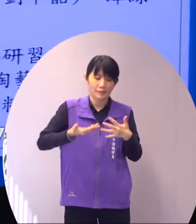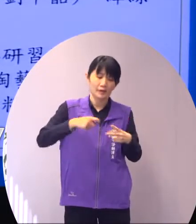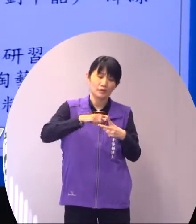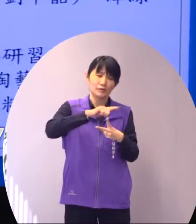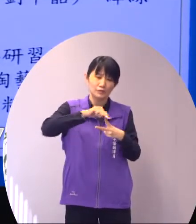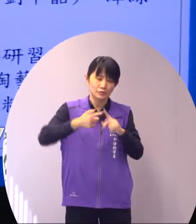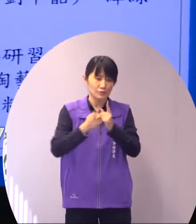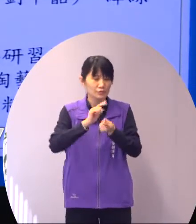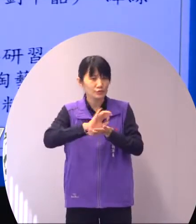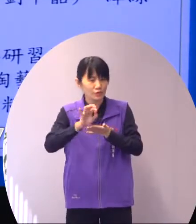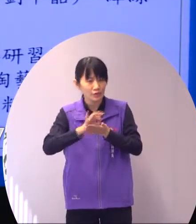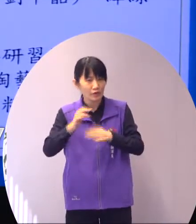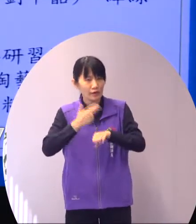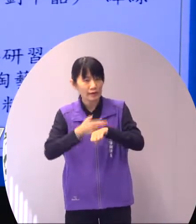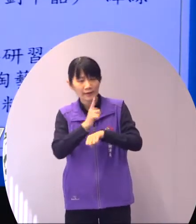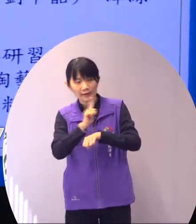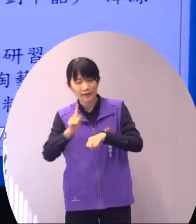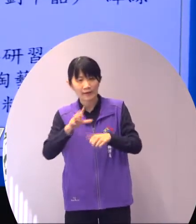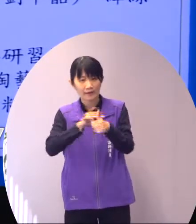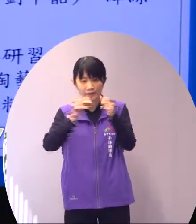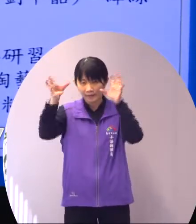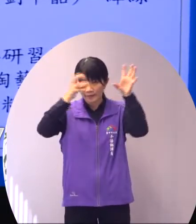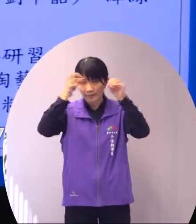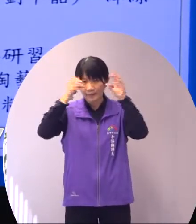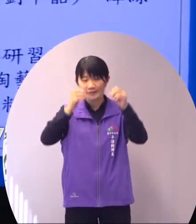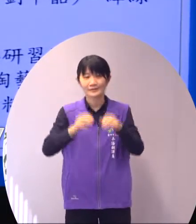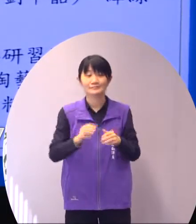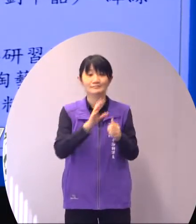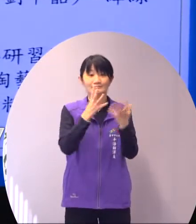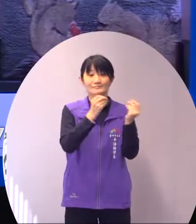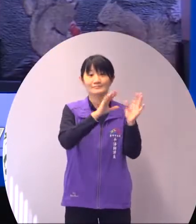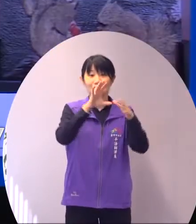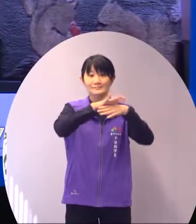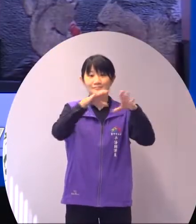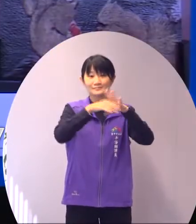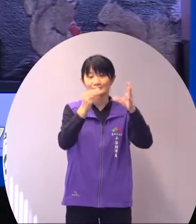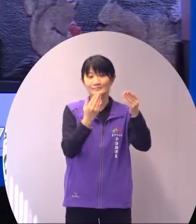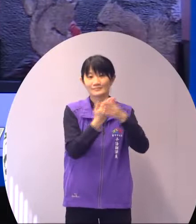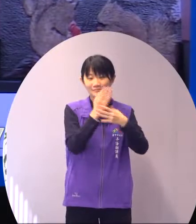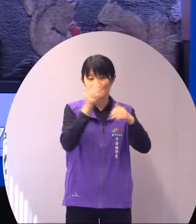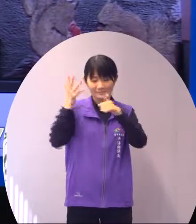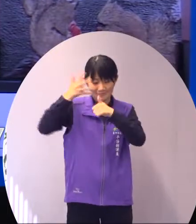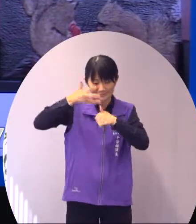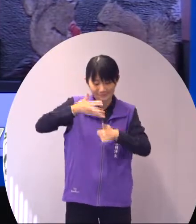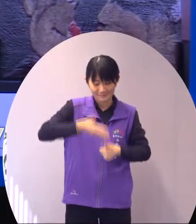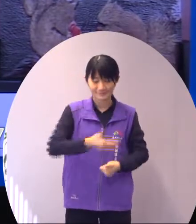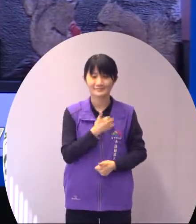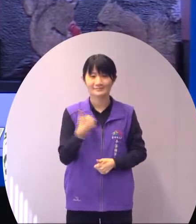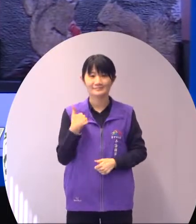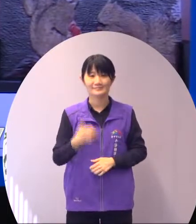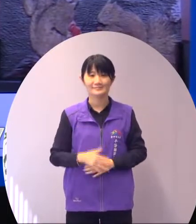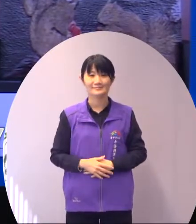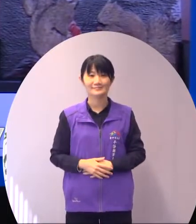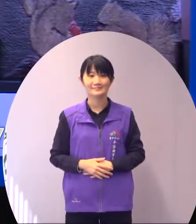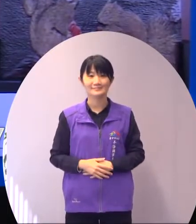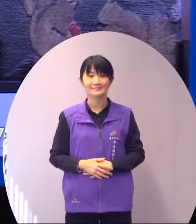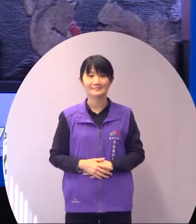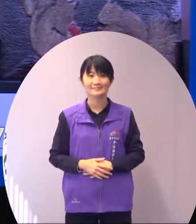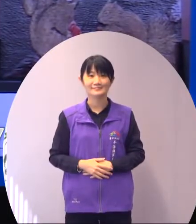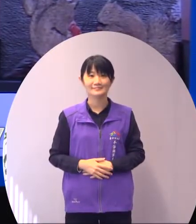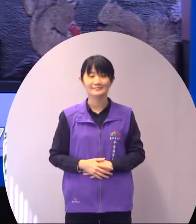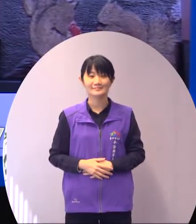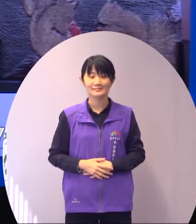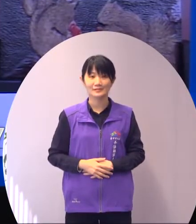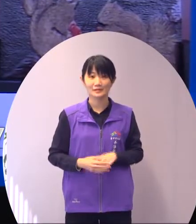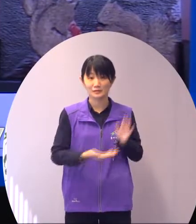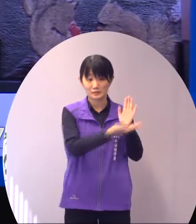运用而可独立创作，达到无形文化资产传承的目的。那以上是各个那个研